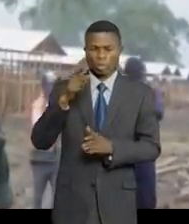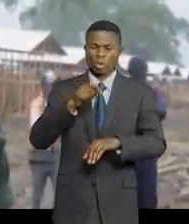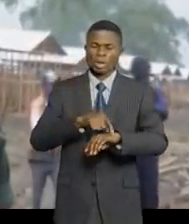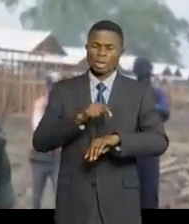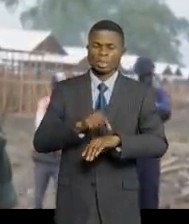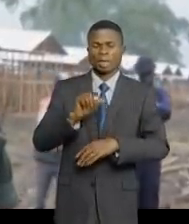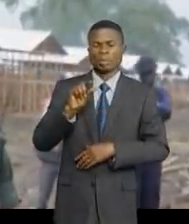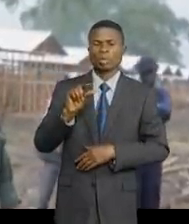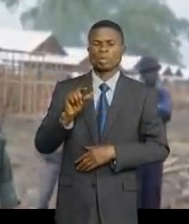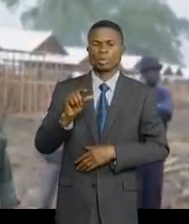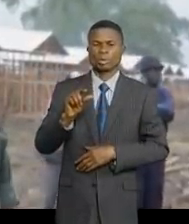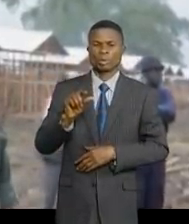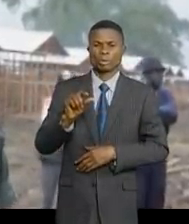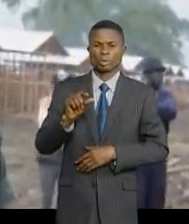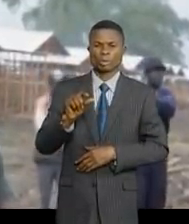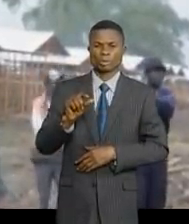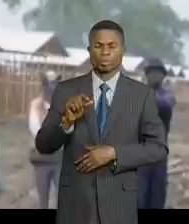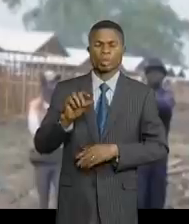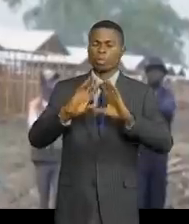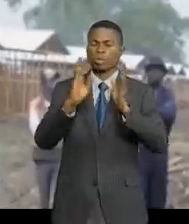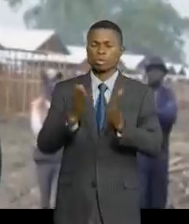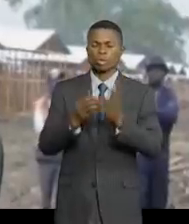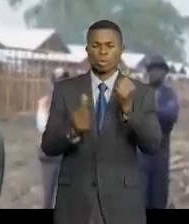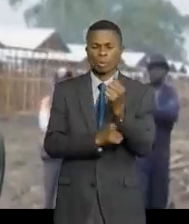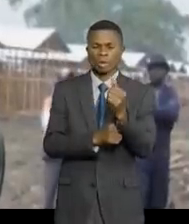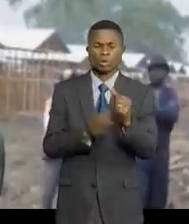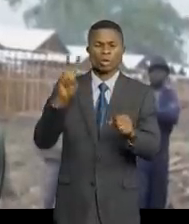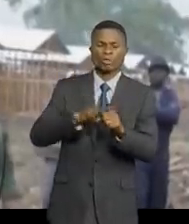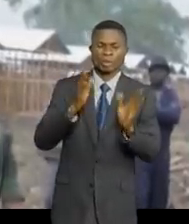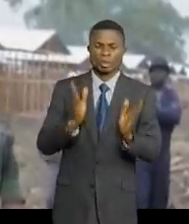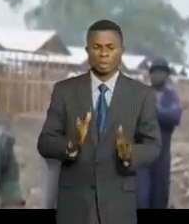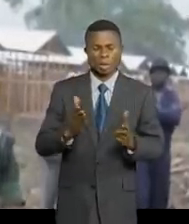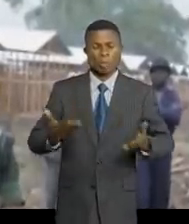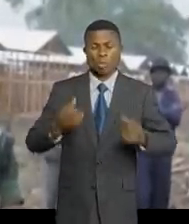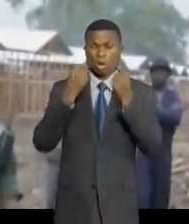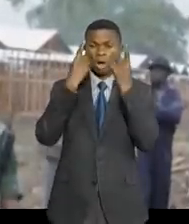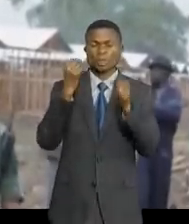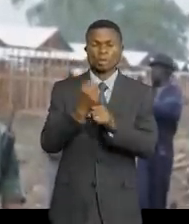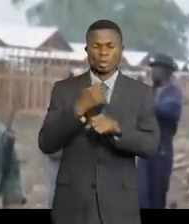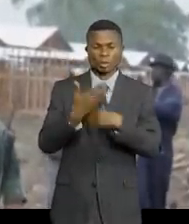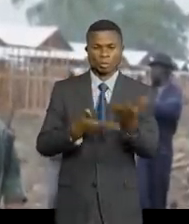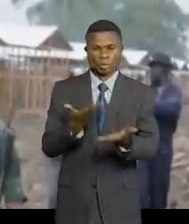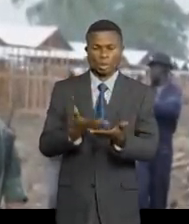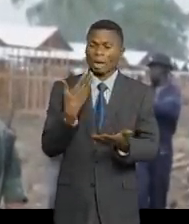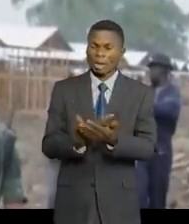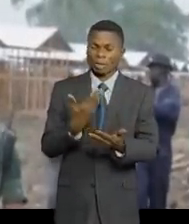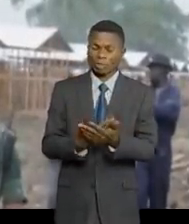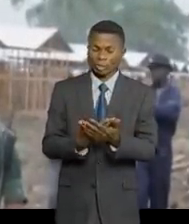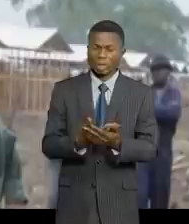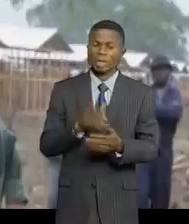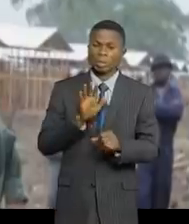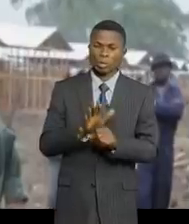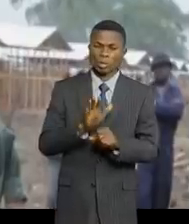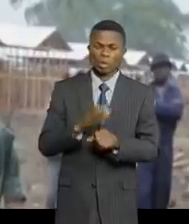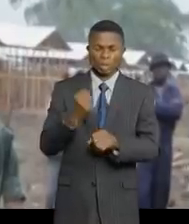nos frères et sœurs sinistrés, je suis émerveillé par le travail surtout par la rapidité avec laquelle